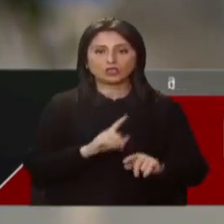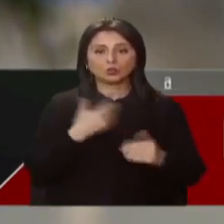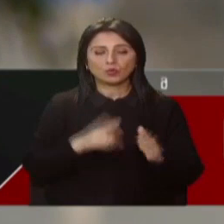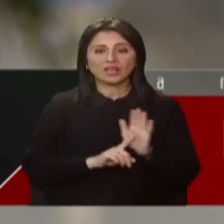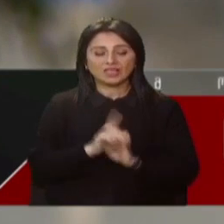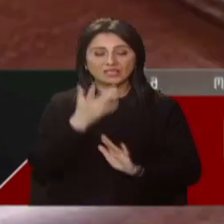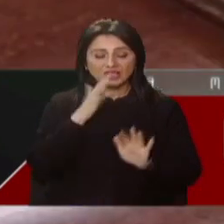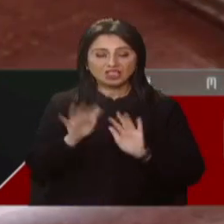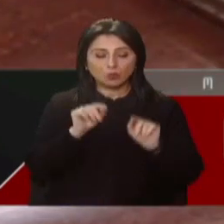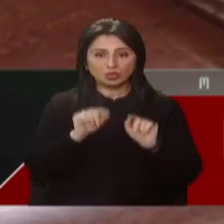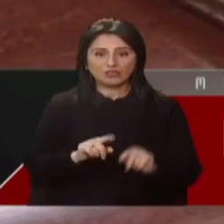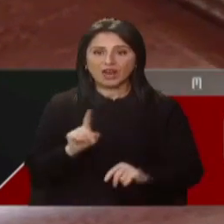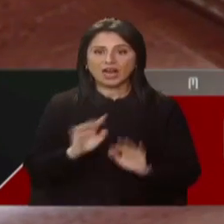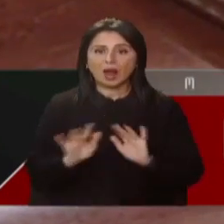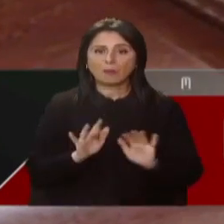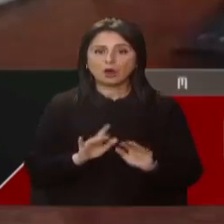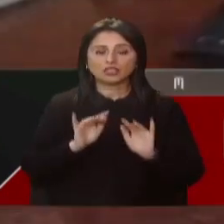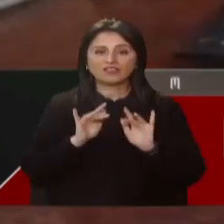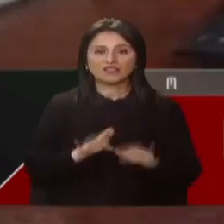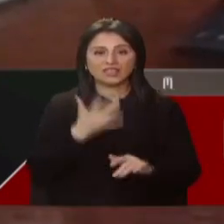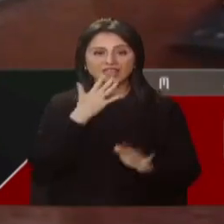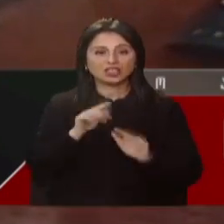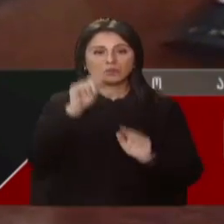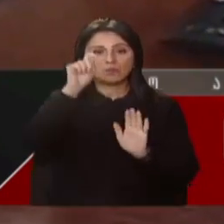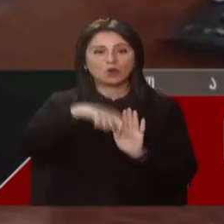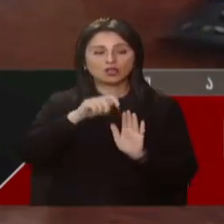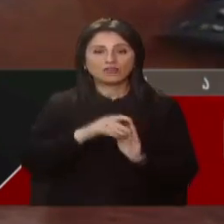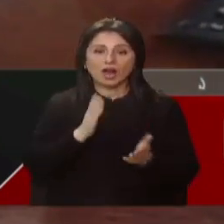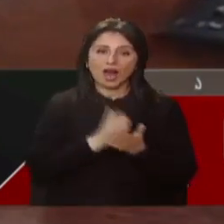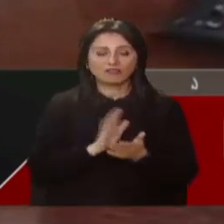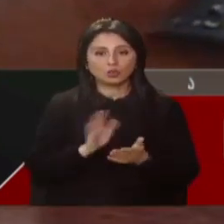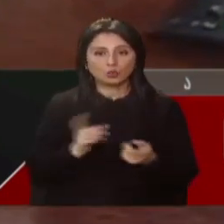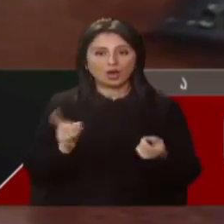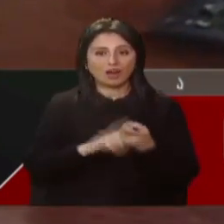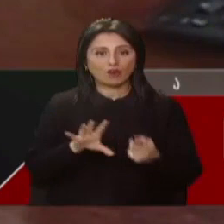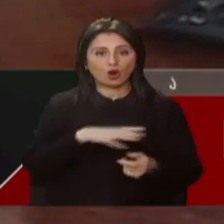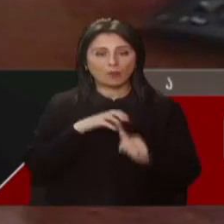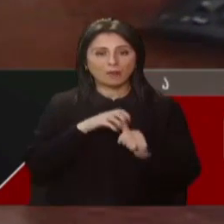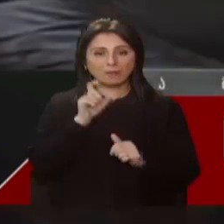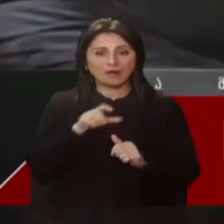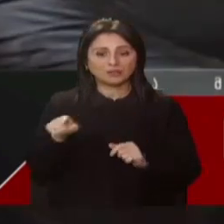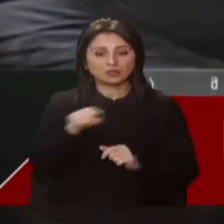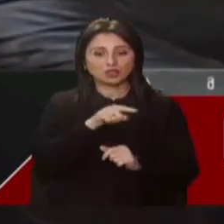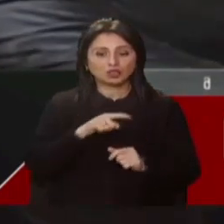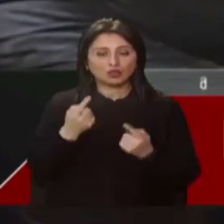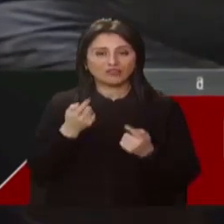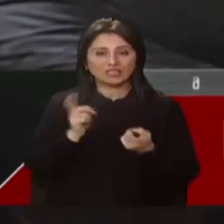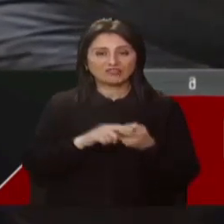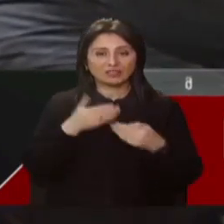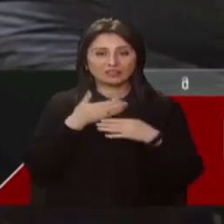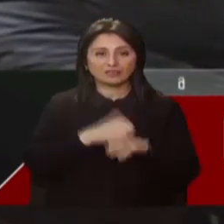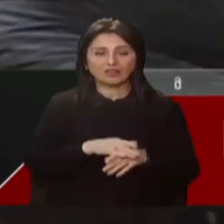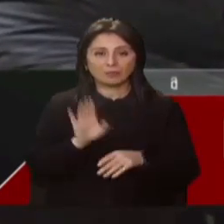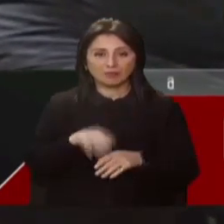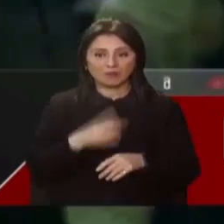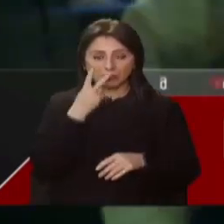დაწყებულია ნაციონალურ მოძრაობაში. რა პროცესები ვითარდება ნაციონალურ მოძრაობაში და აქვს თუ არა ამას კავშირი ყოფილ მაღალჩინოსნებს შორის გავლენების განაწილებასთან? მით